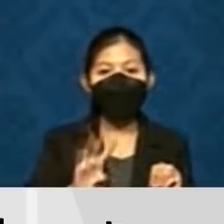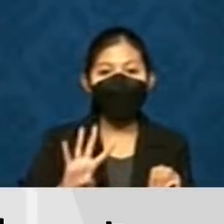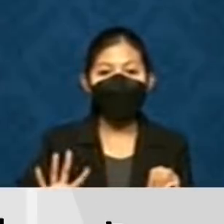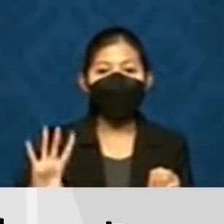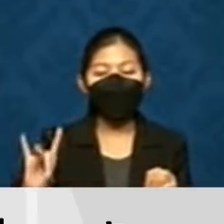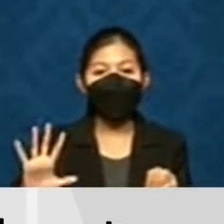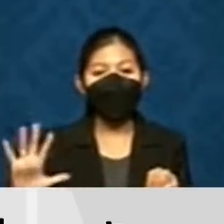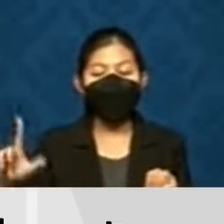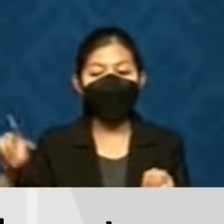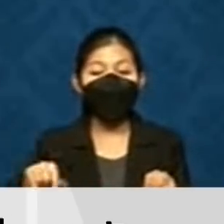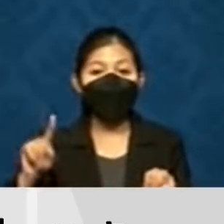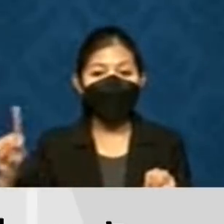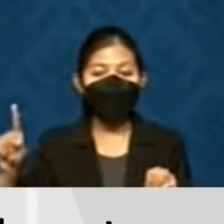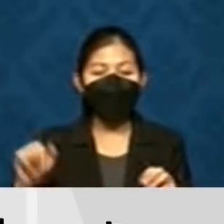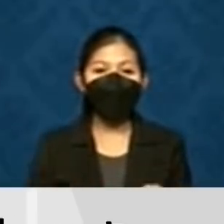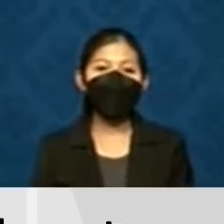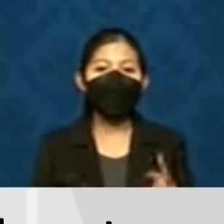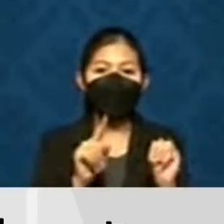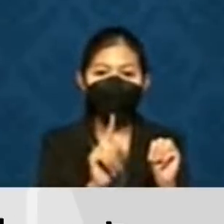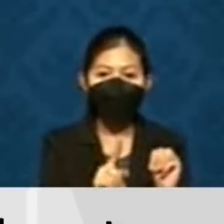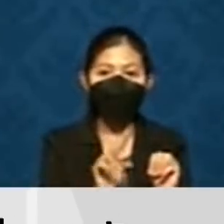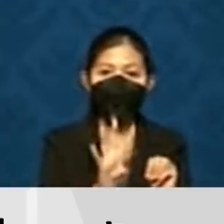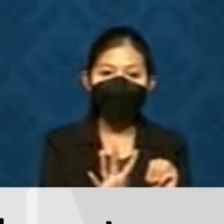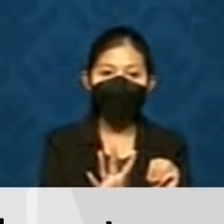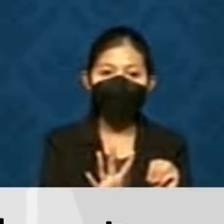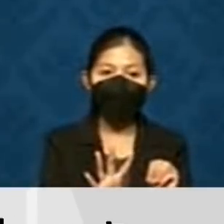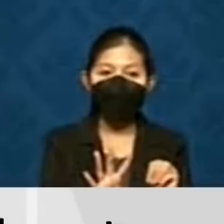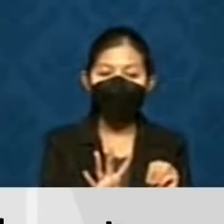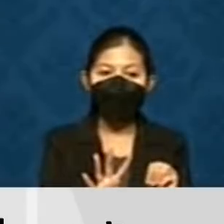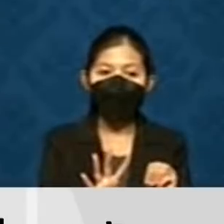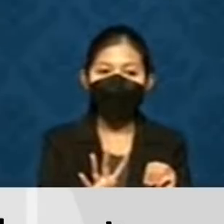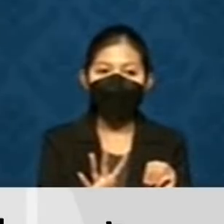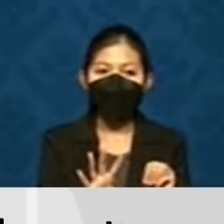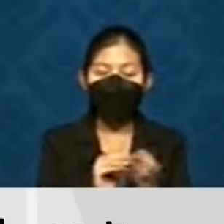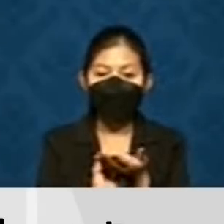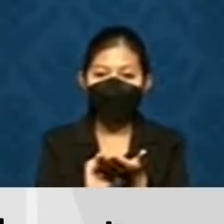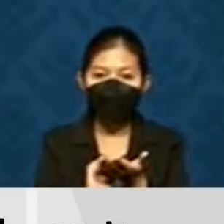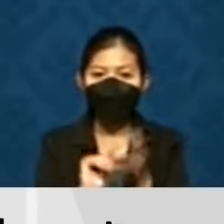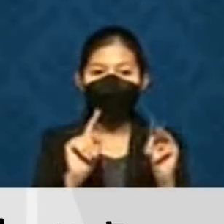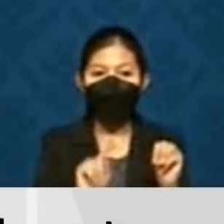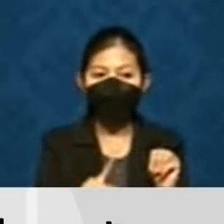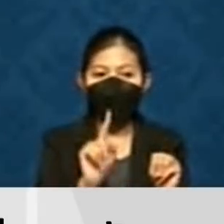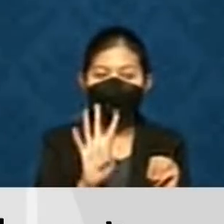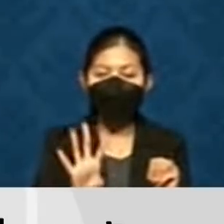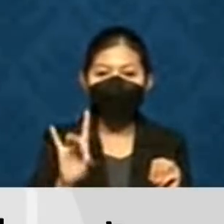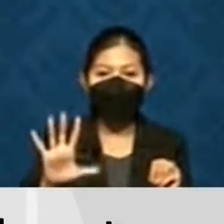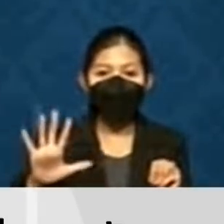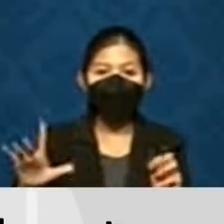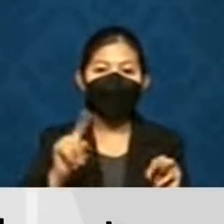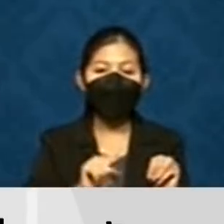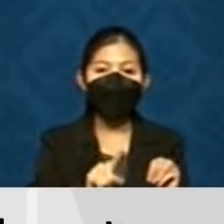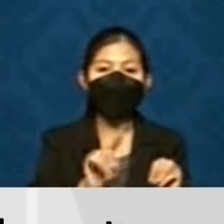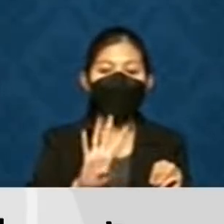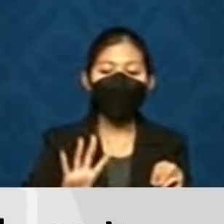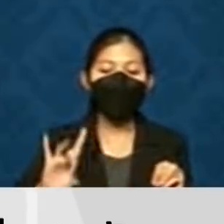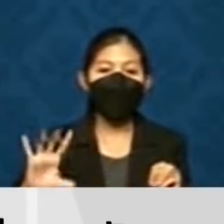ามีภรรยาและคู่สมรสและกำหนดให้ตัดกับว่าสามีและภรรยาให้ พิ่มคำว่าคู่สมรสเมื่อกี้คุณชูวัฒน์บอกคือว่าเขา